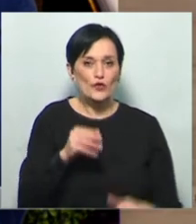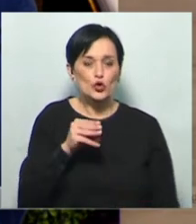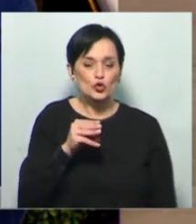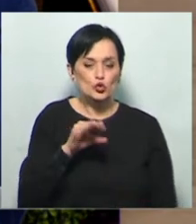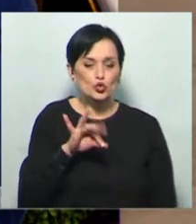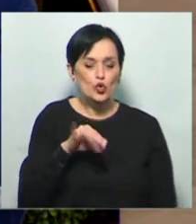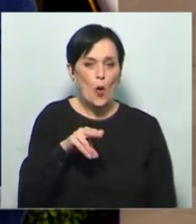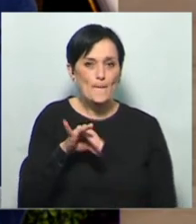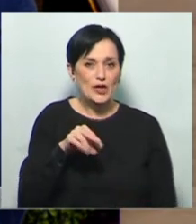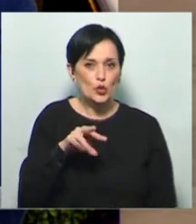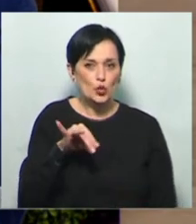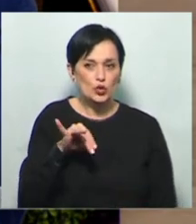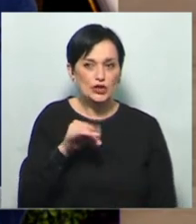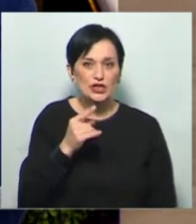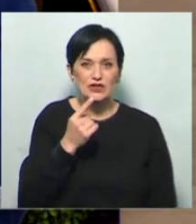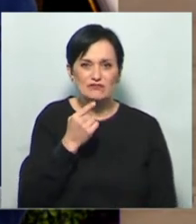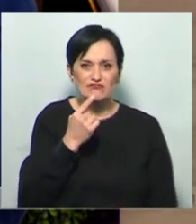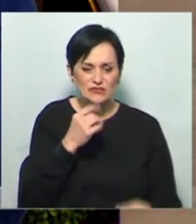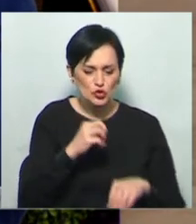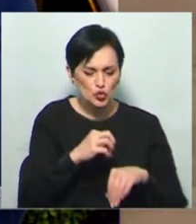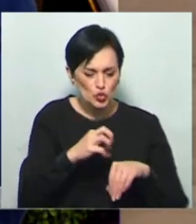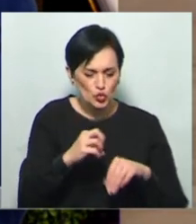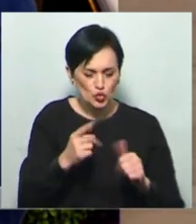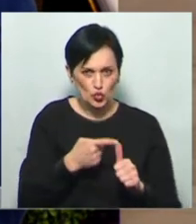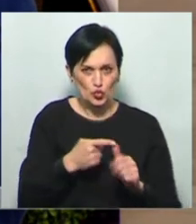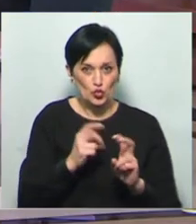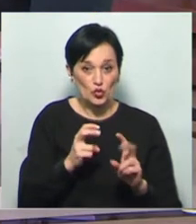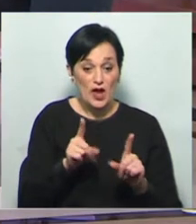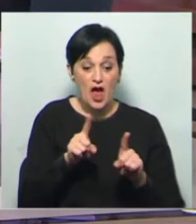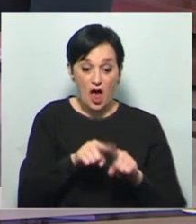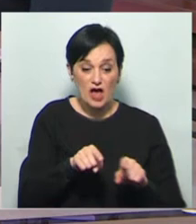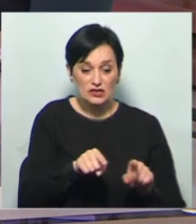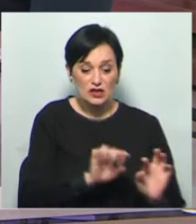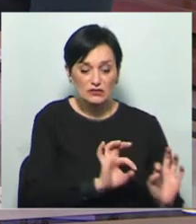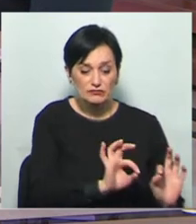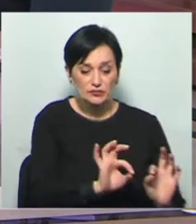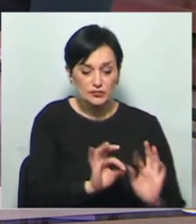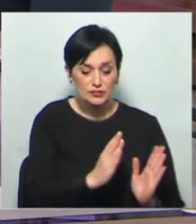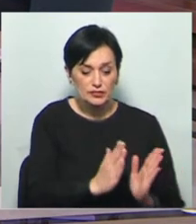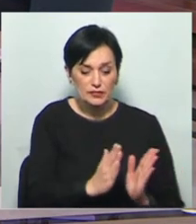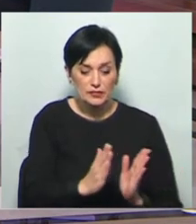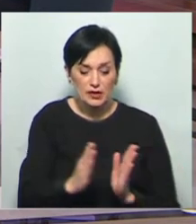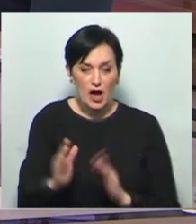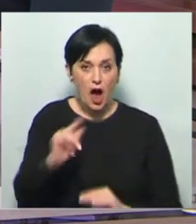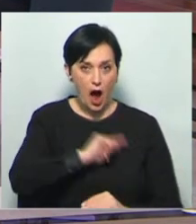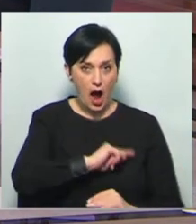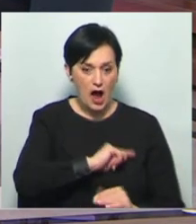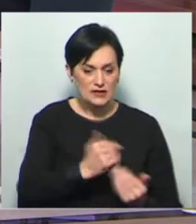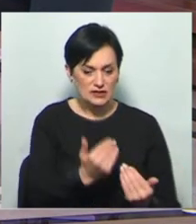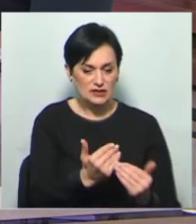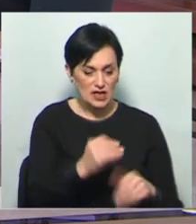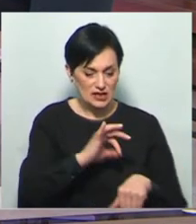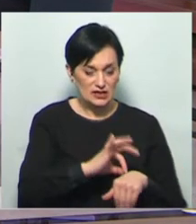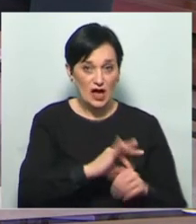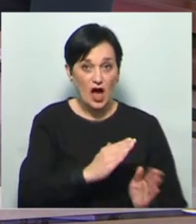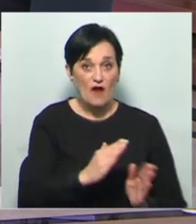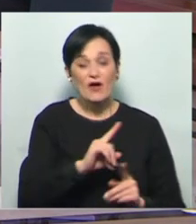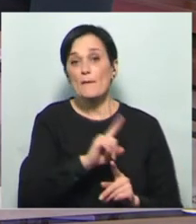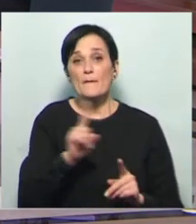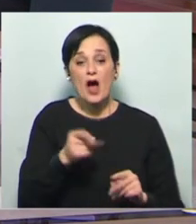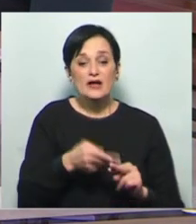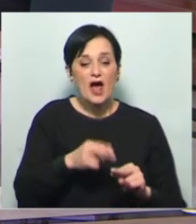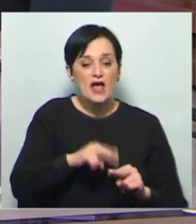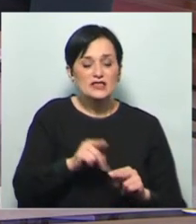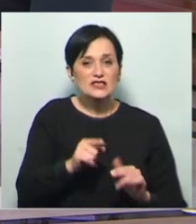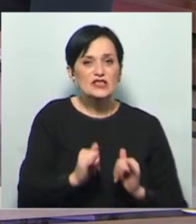ტროფიული წყლული. აი ესეთი დინამიკა ახასიათებს ამ დაავადებას, მაგრამ ვინაიდან ეს არ ვითარდება